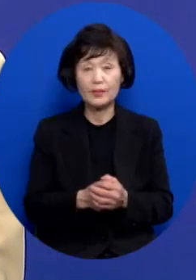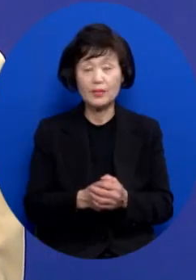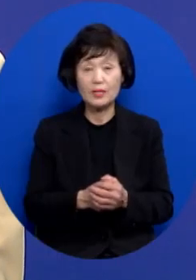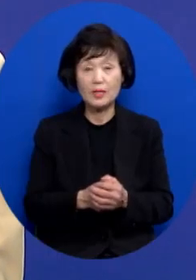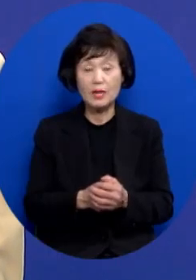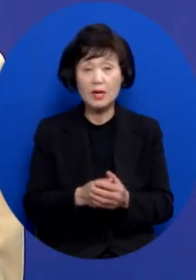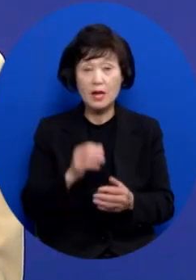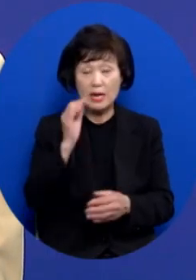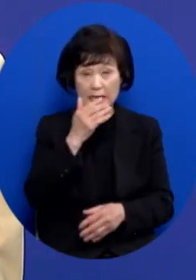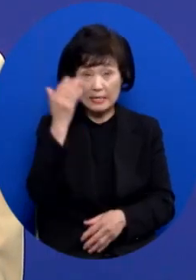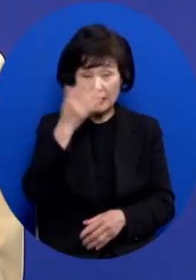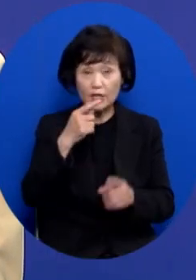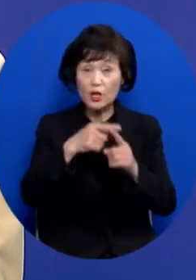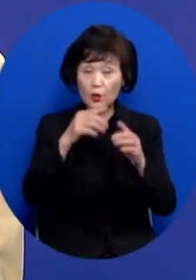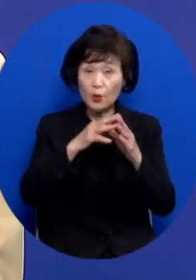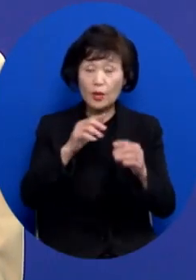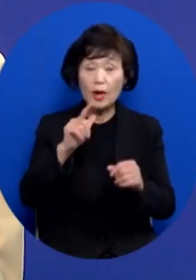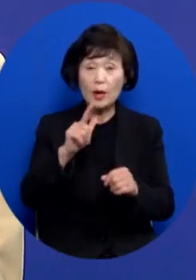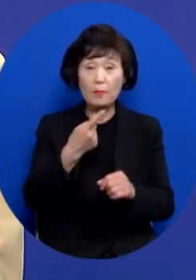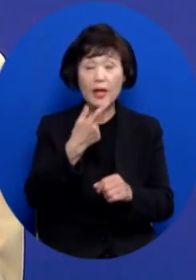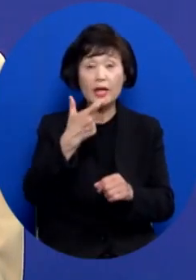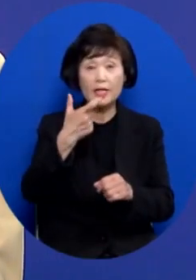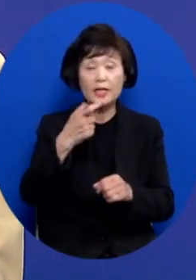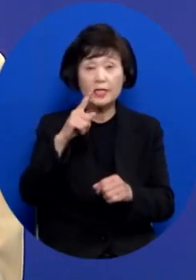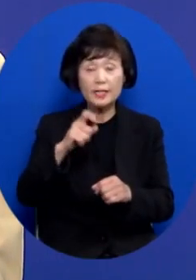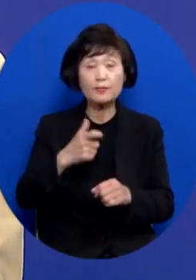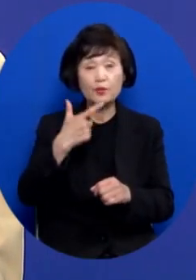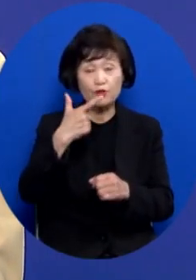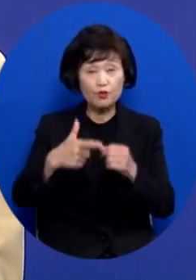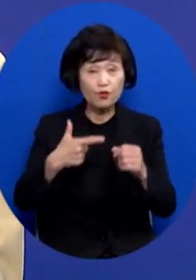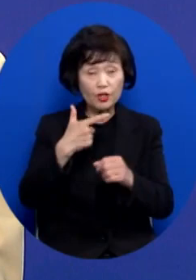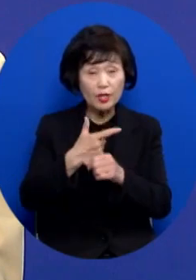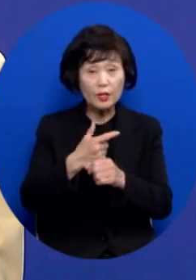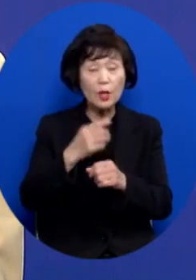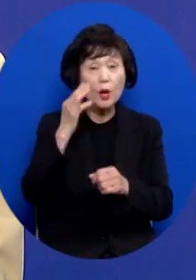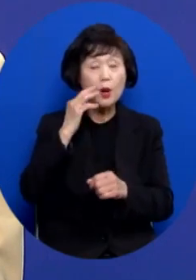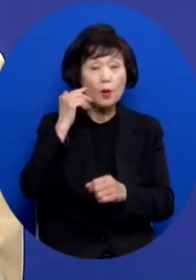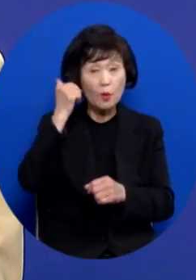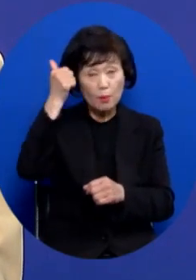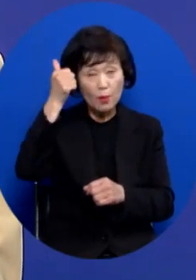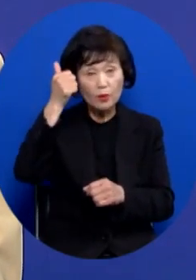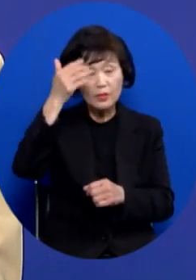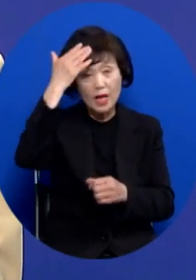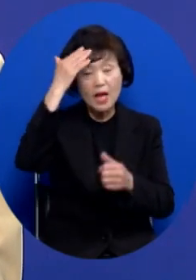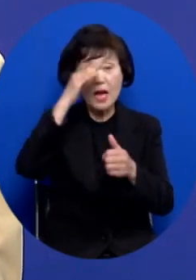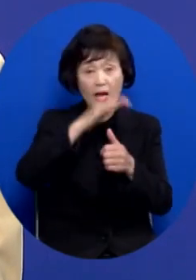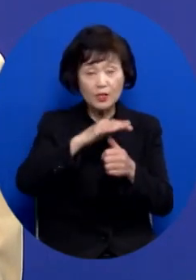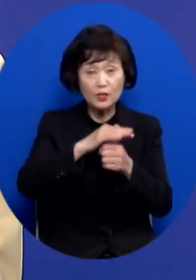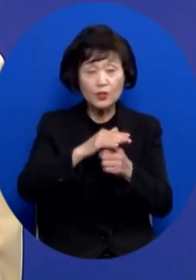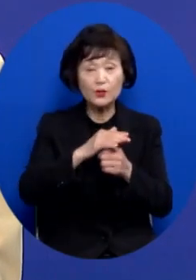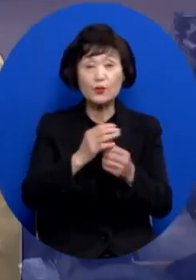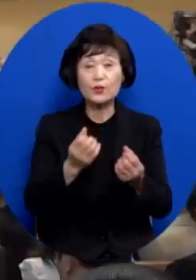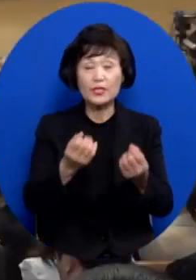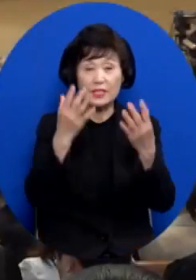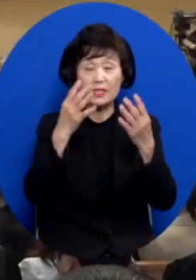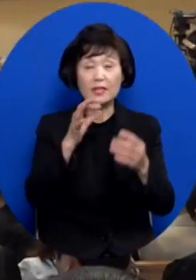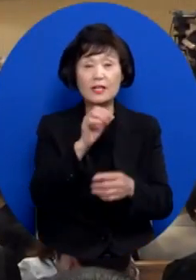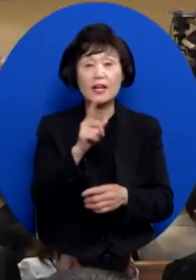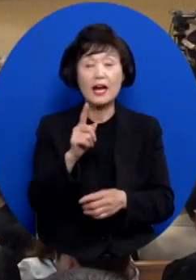기독교대한 성결교회가 116년차 성결인 대표회와 목사 안수식을 아현 성결교회에서 거행했습니다